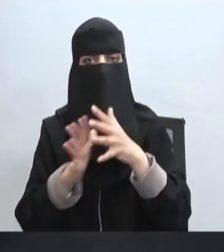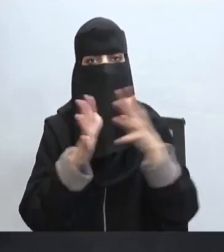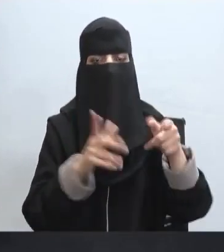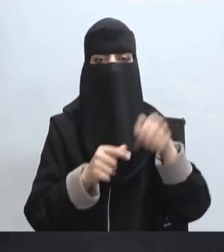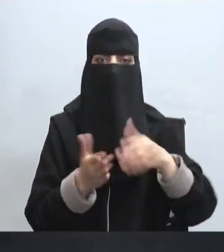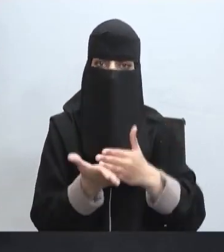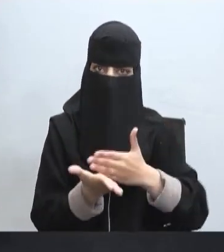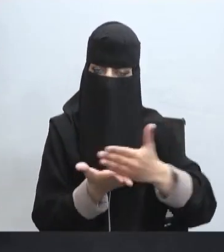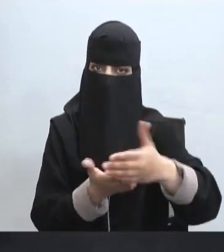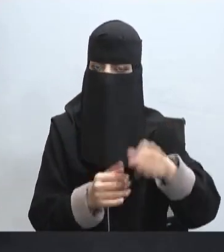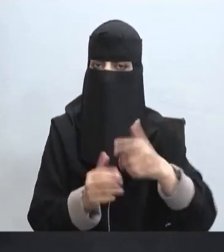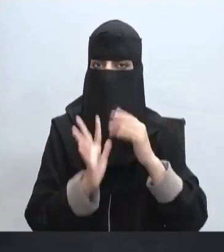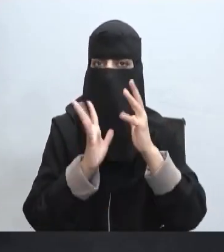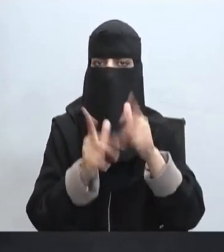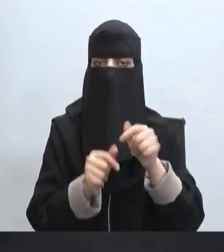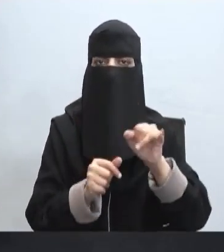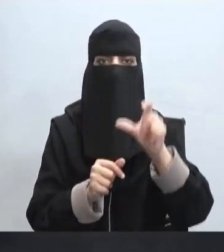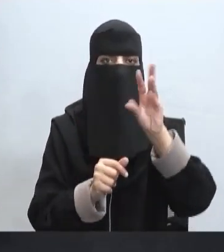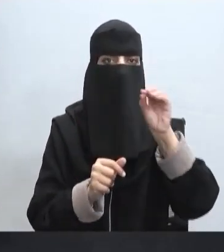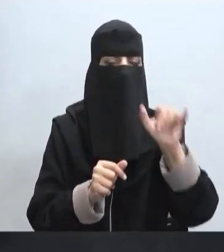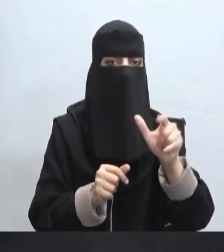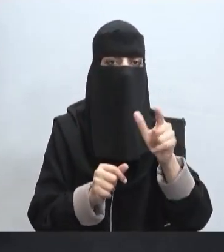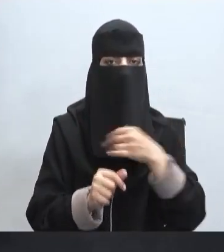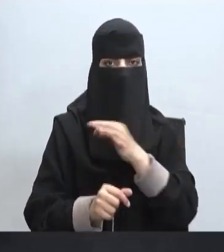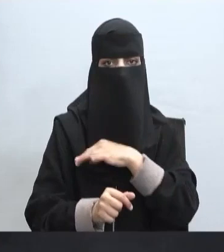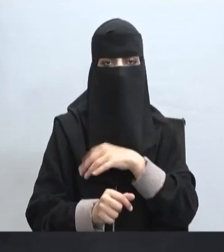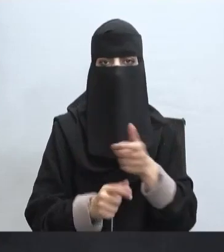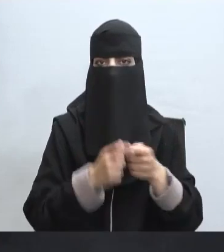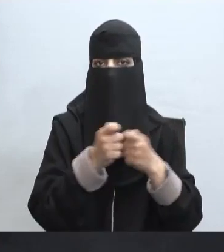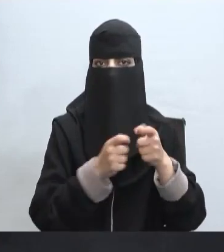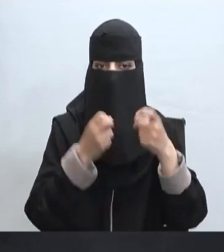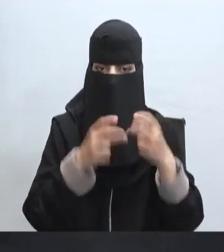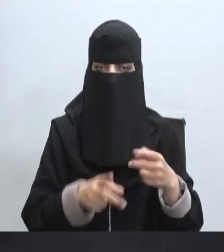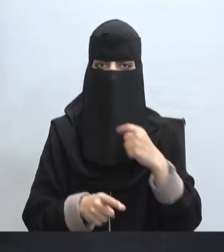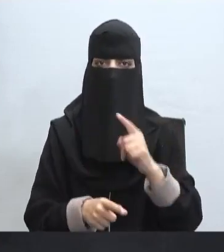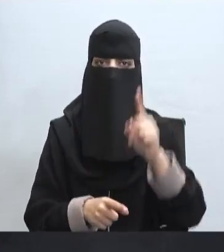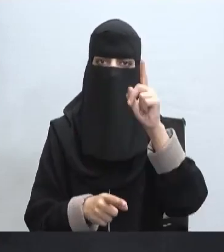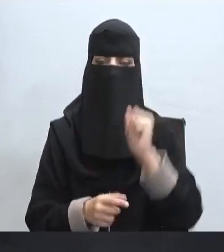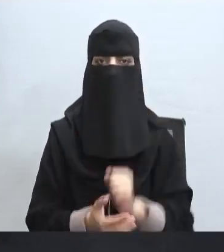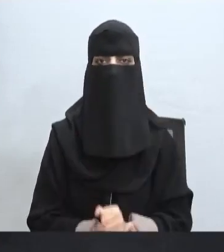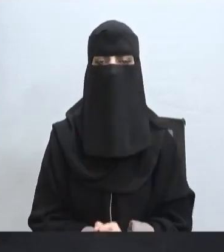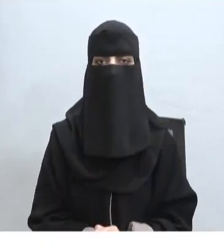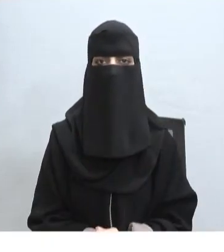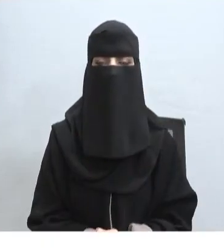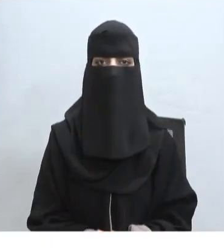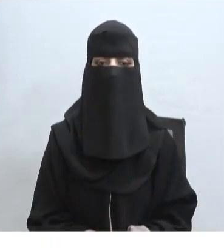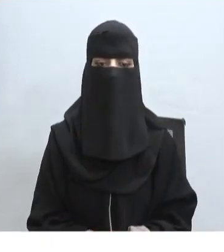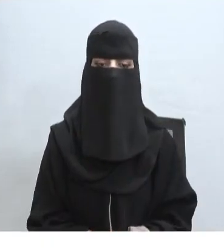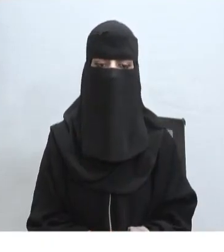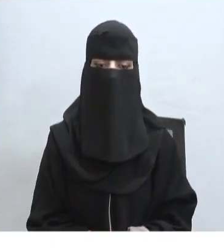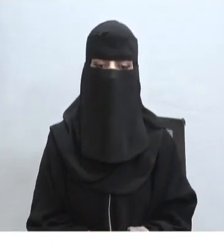الاستثمار ونتحدث عن ما هي منافع الاستثمار فلنبدا معكم سويا على بركه